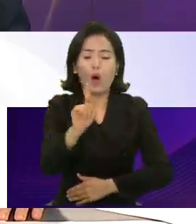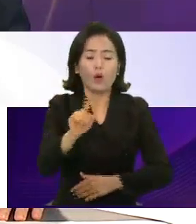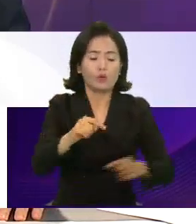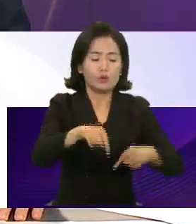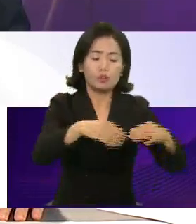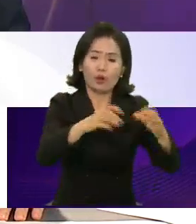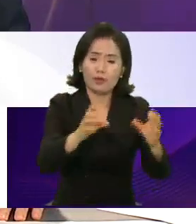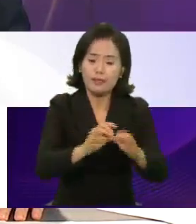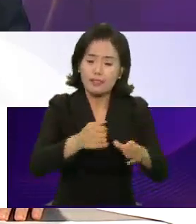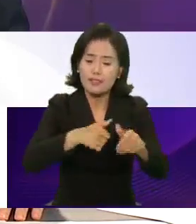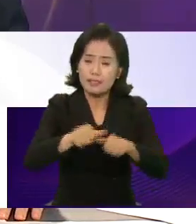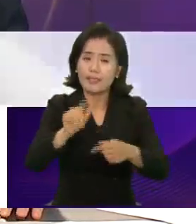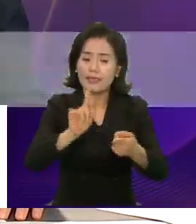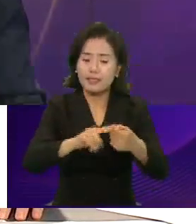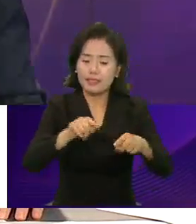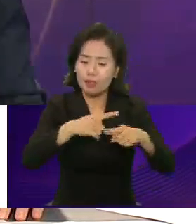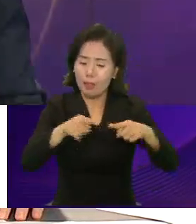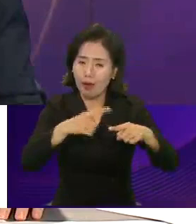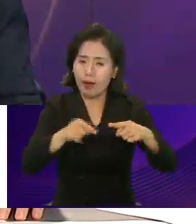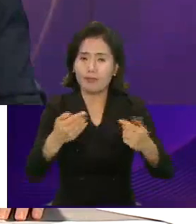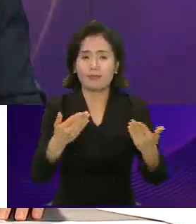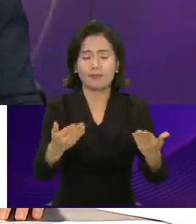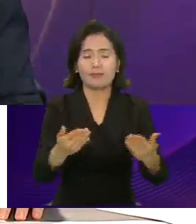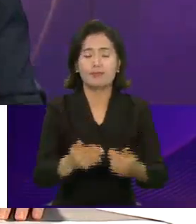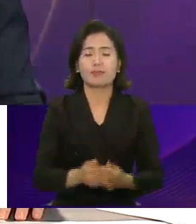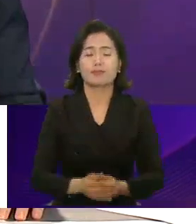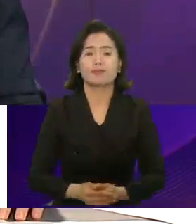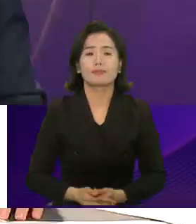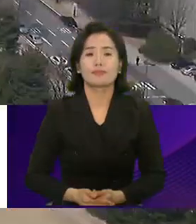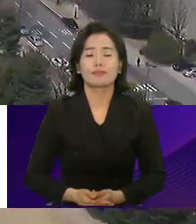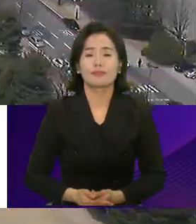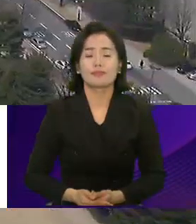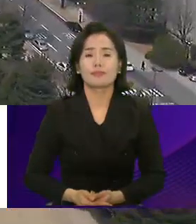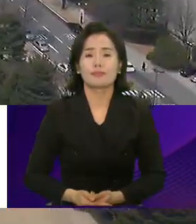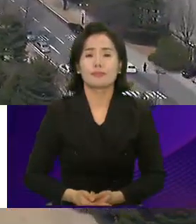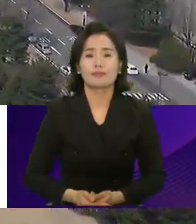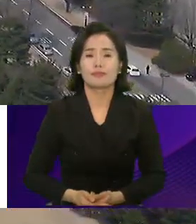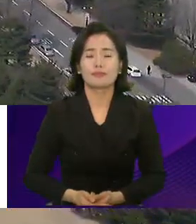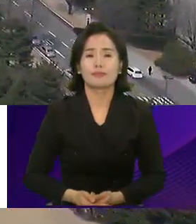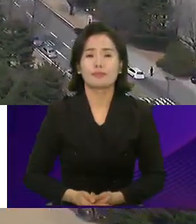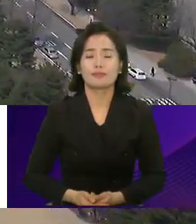진영의 승리로 이어졌는지 분석해봤습니다. 한신구 기자입니다.